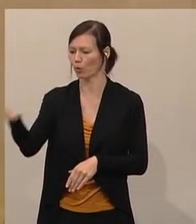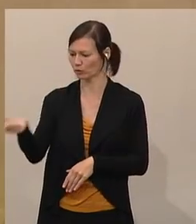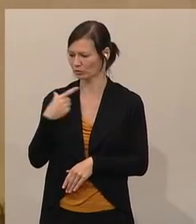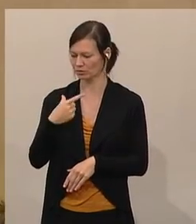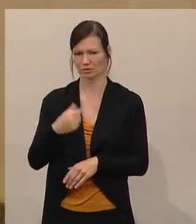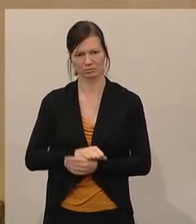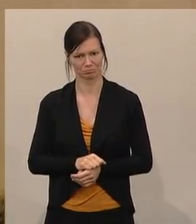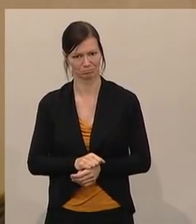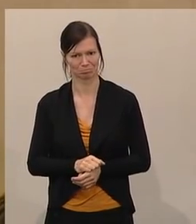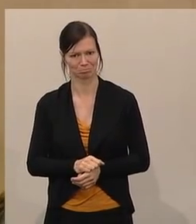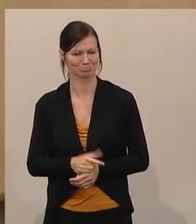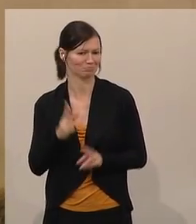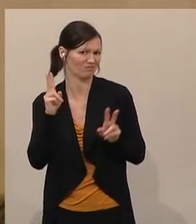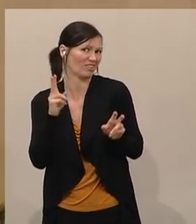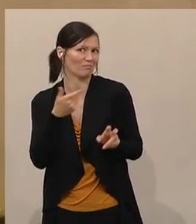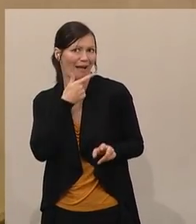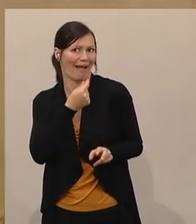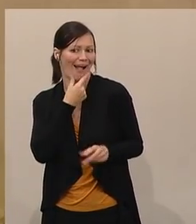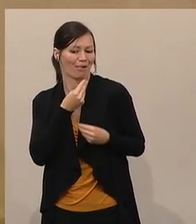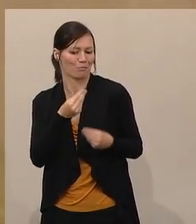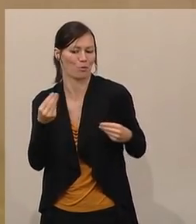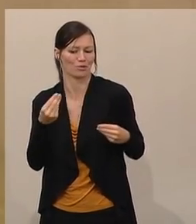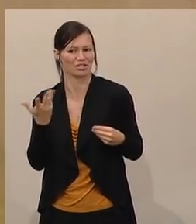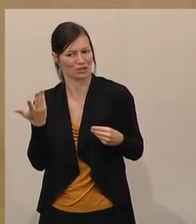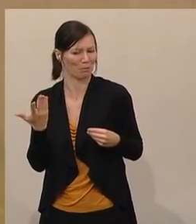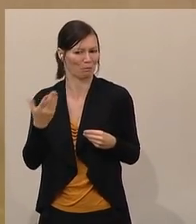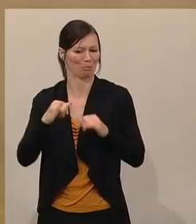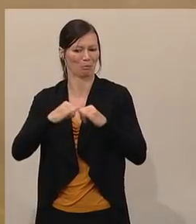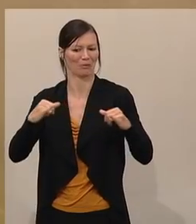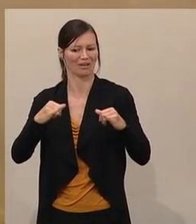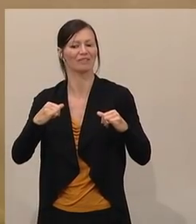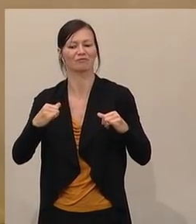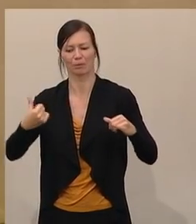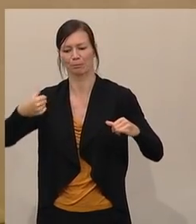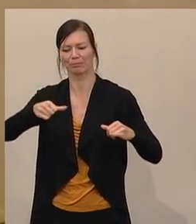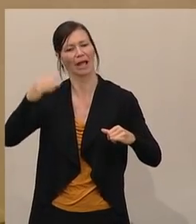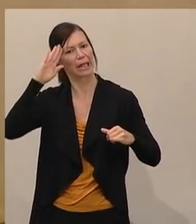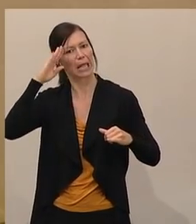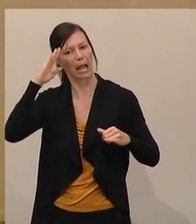Ganz altmodischer Brief. Briefmarke aus Irland an